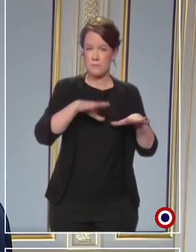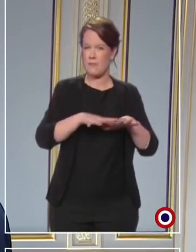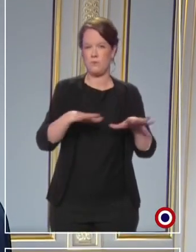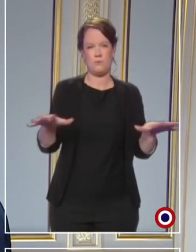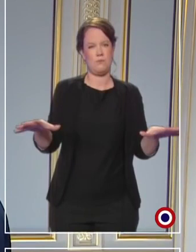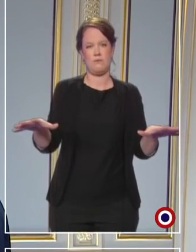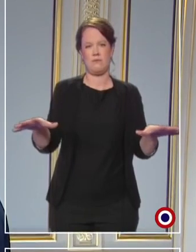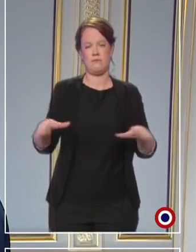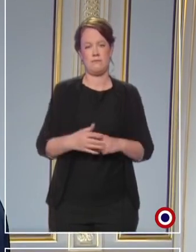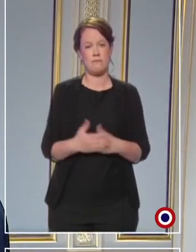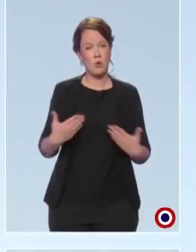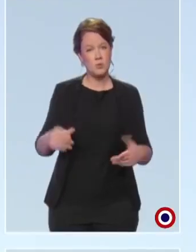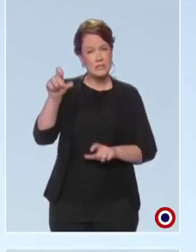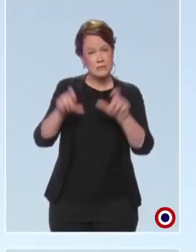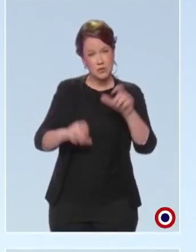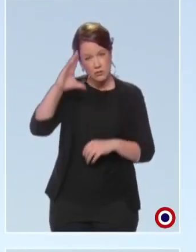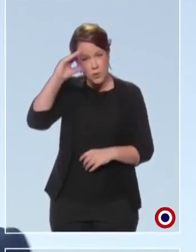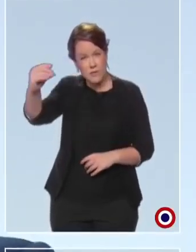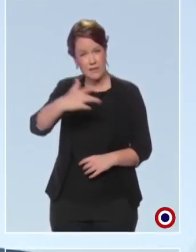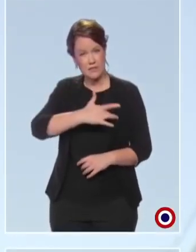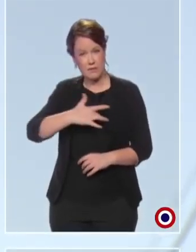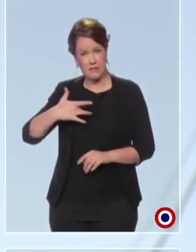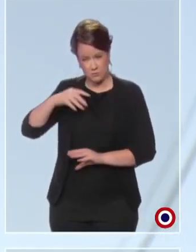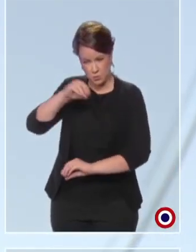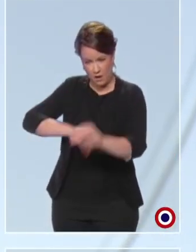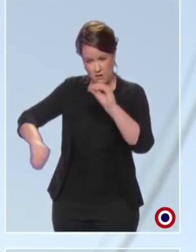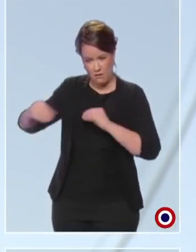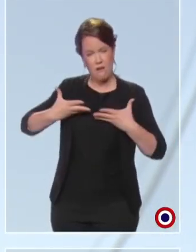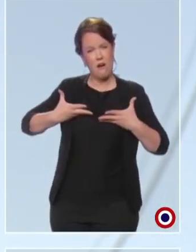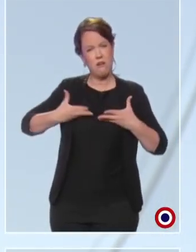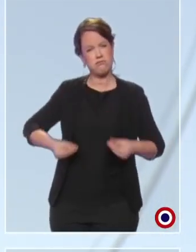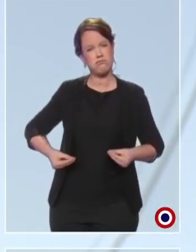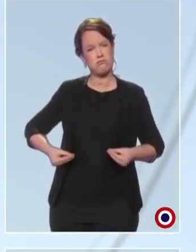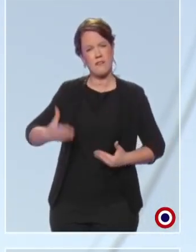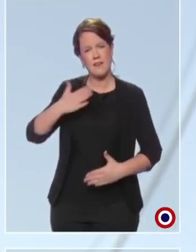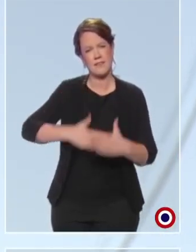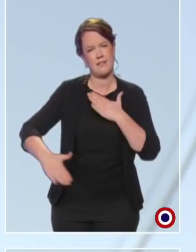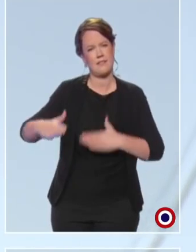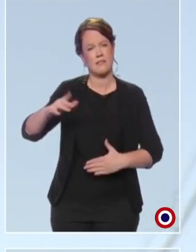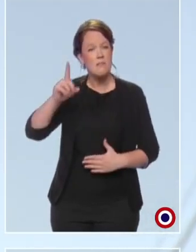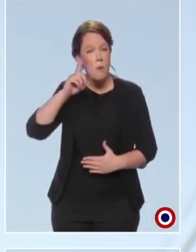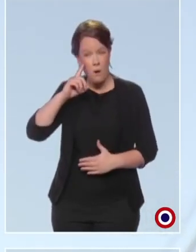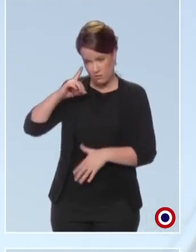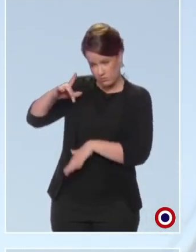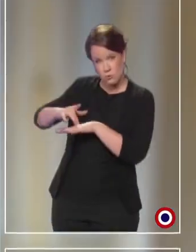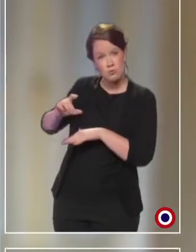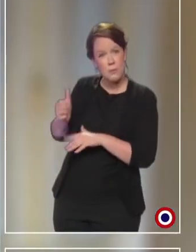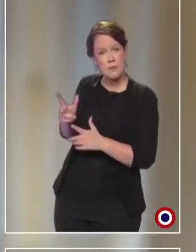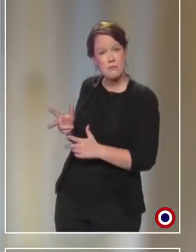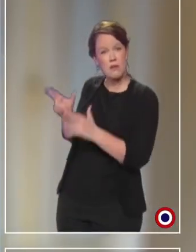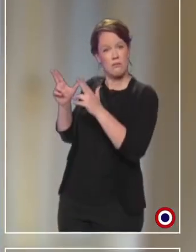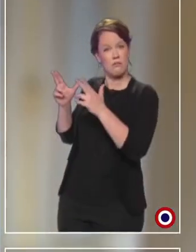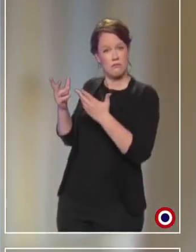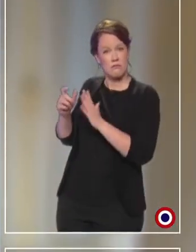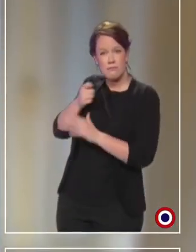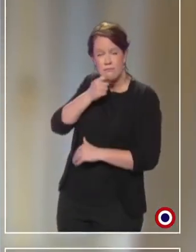soignants sont très fatigués à juste titre parce qu'ils ont été au front pour la première vague ils ont ensuite dû re programmer tous les